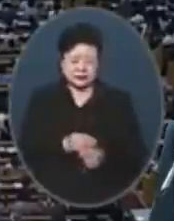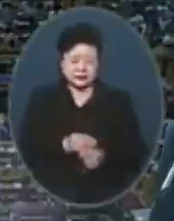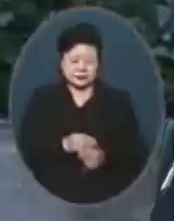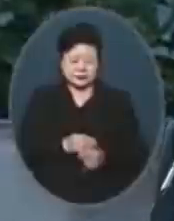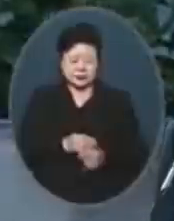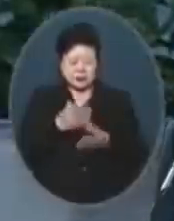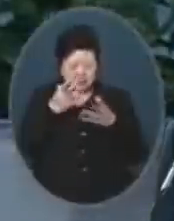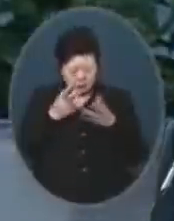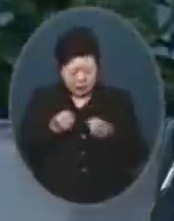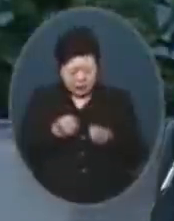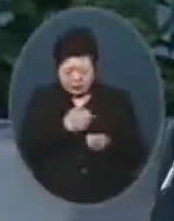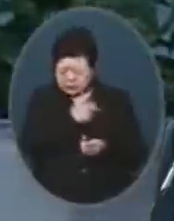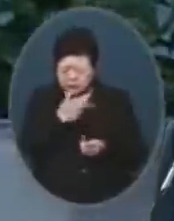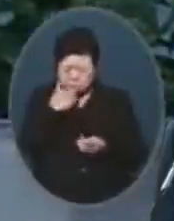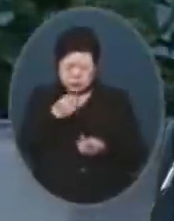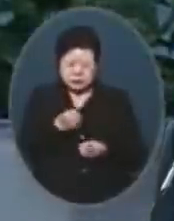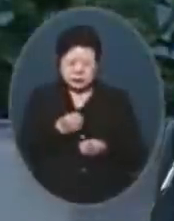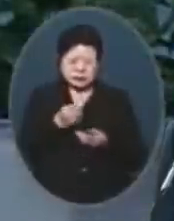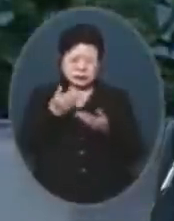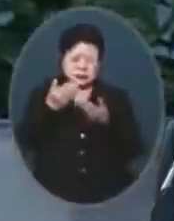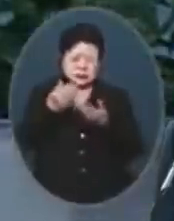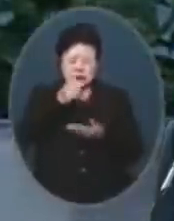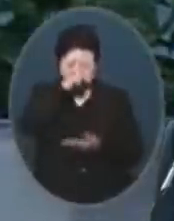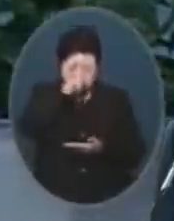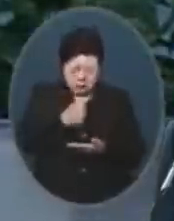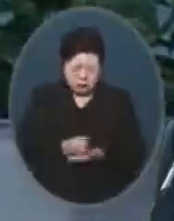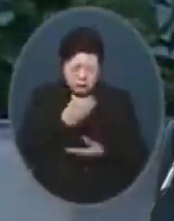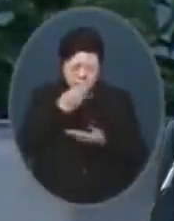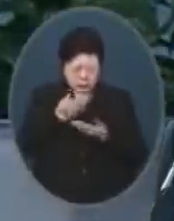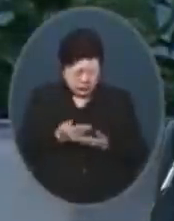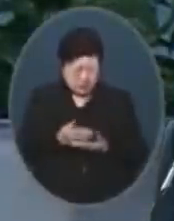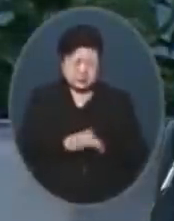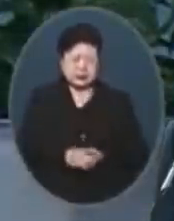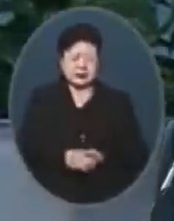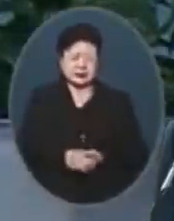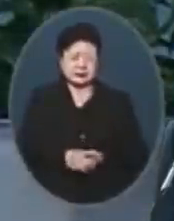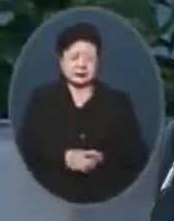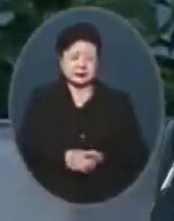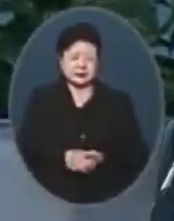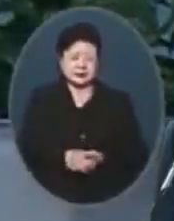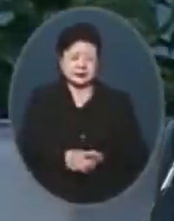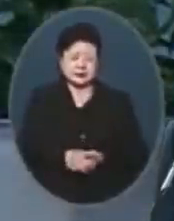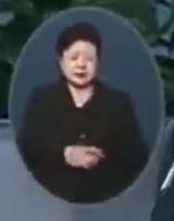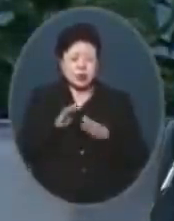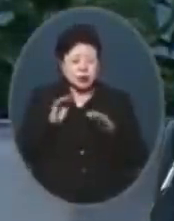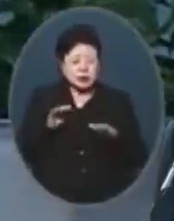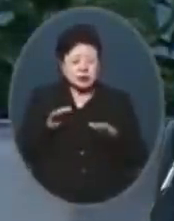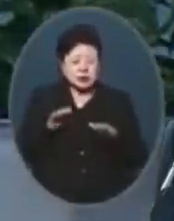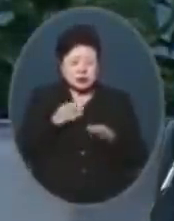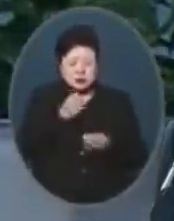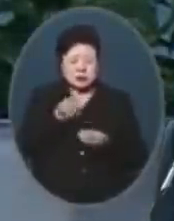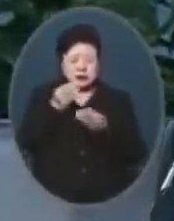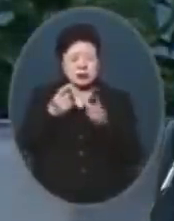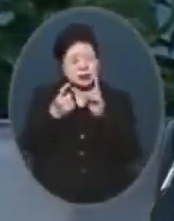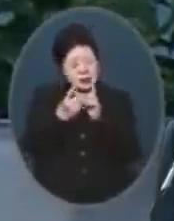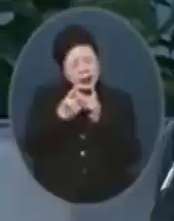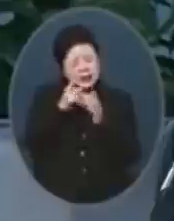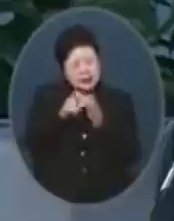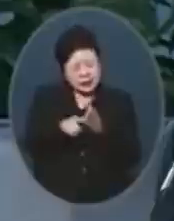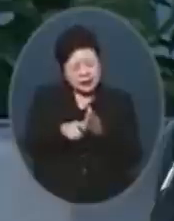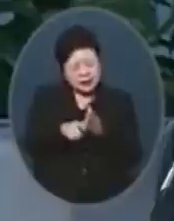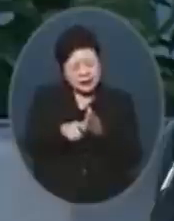말할 수 없이 큰 형통한 복을 받았습니다. 오늘 성찬을 대할 때